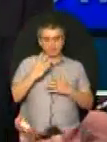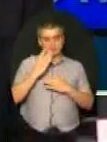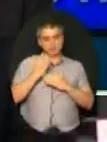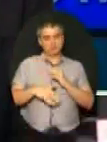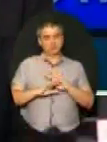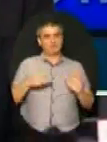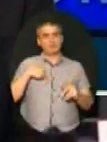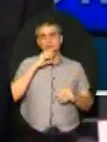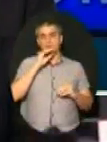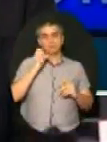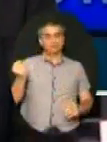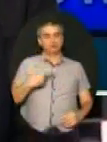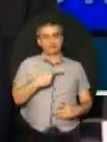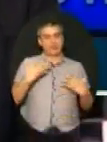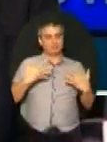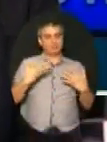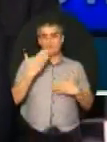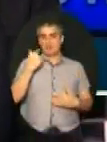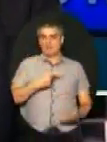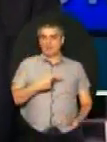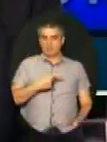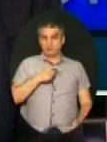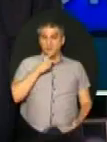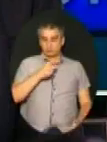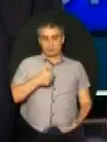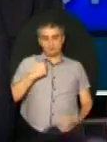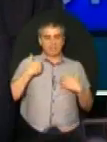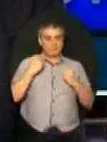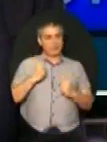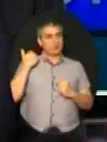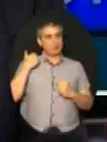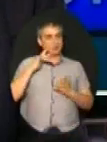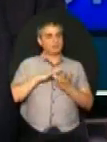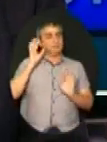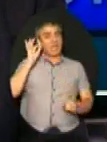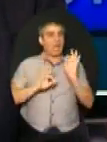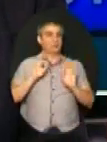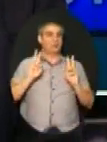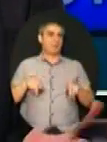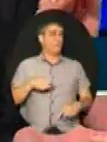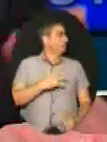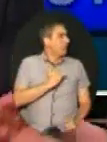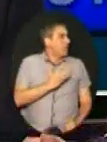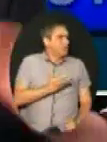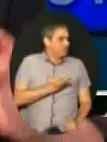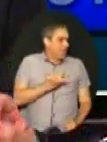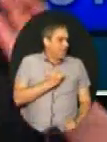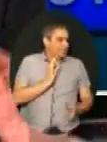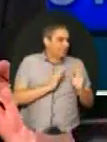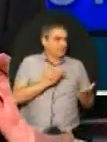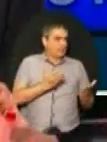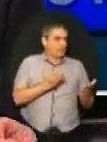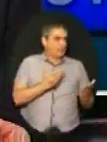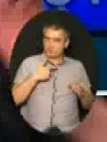של העניין. אנחנו מדברים על שבוע, 10 ימים לפני כן, כן. שבו שר הביטחון היה נתון להסתה חמורה מאוד. איזו, אני ראיתי איך קיבלו אותו